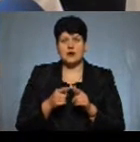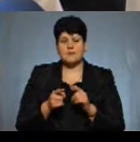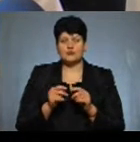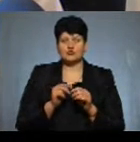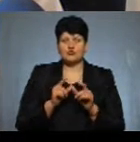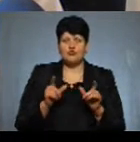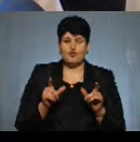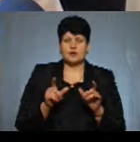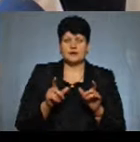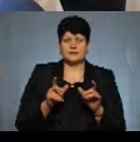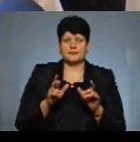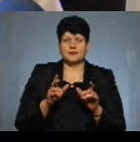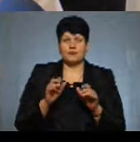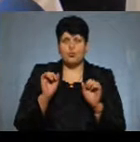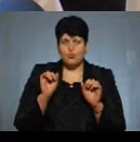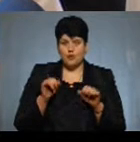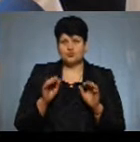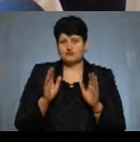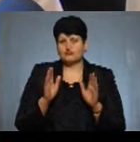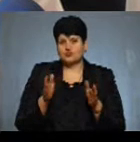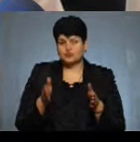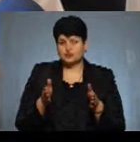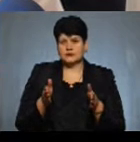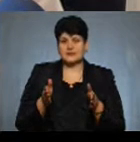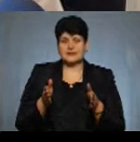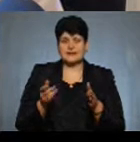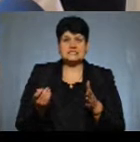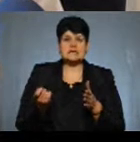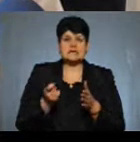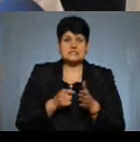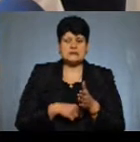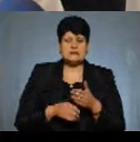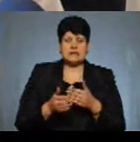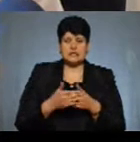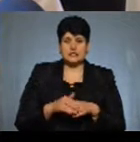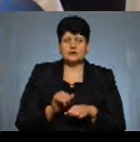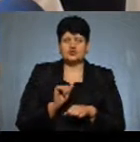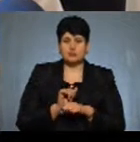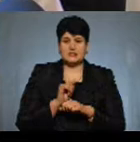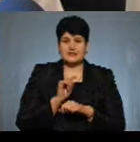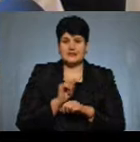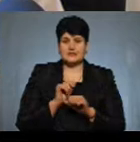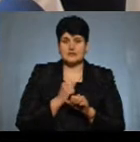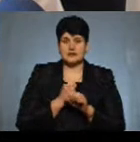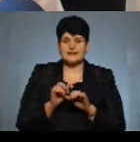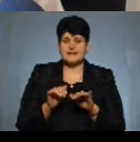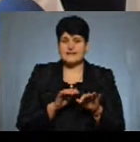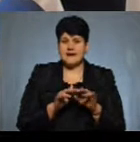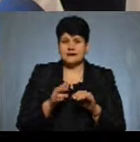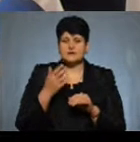або інші заклади чи установи можуть бути закриті або призупинена їхня діяльність,